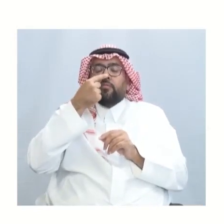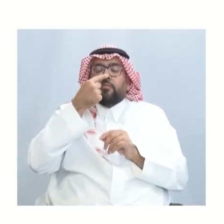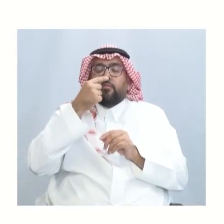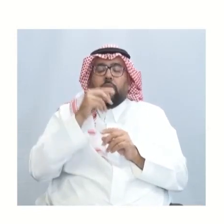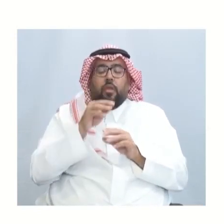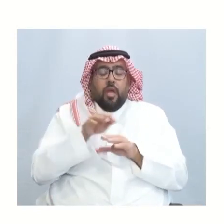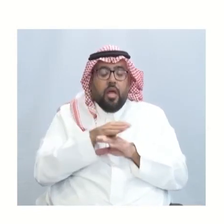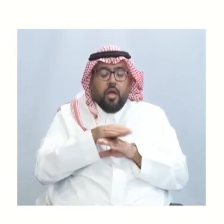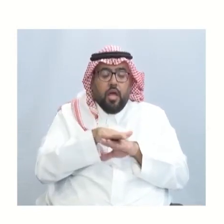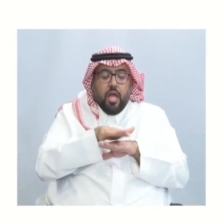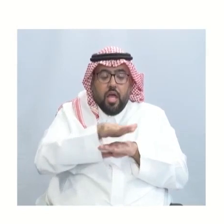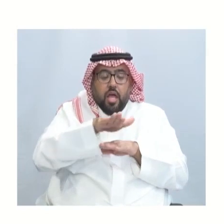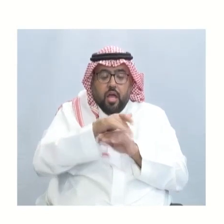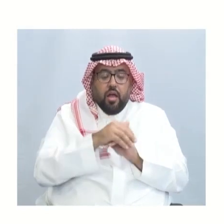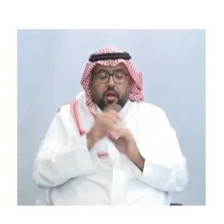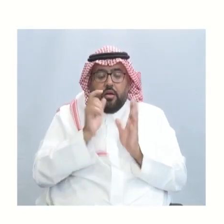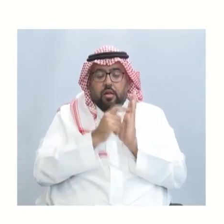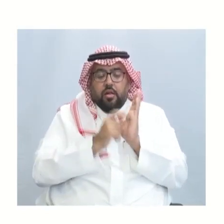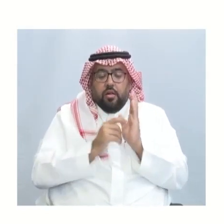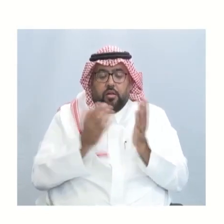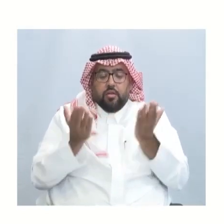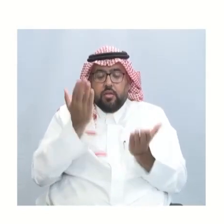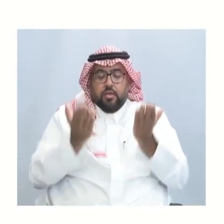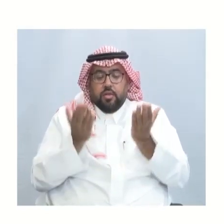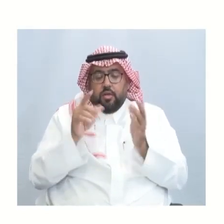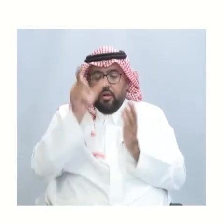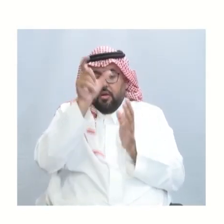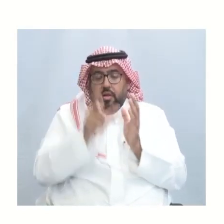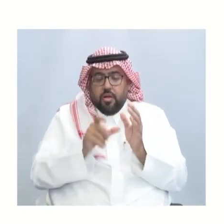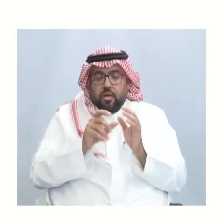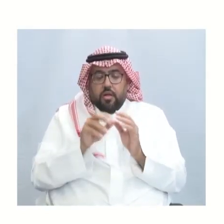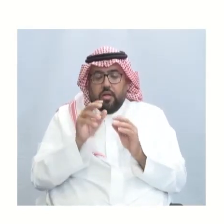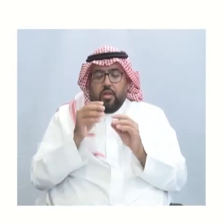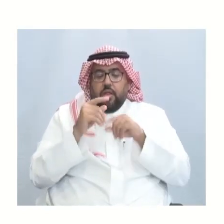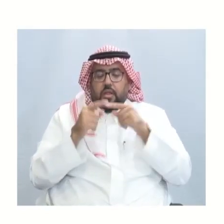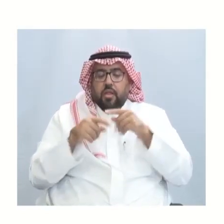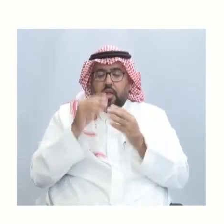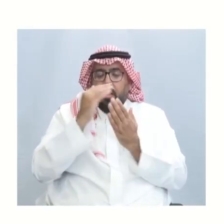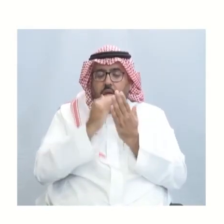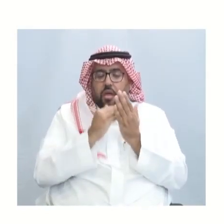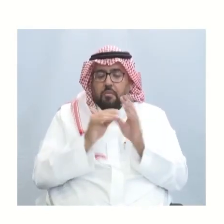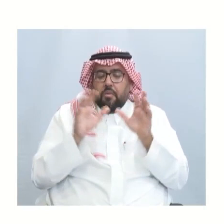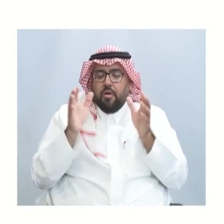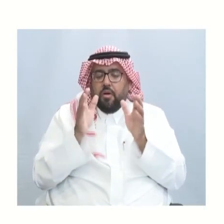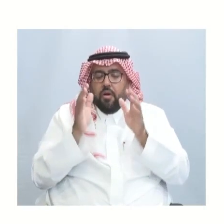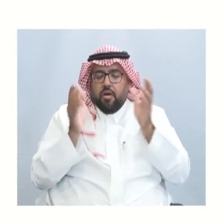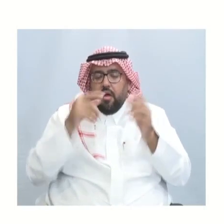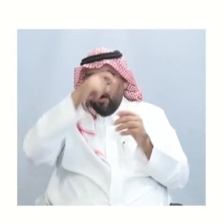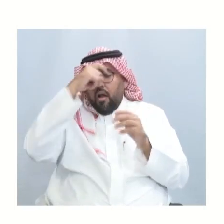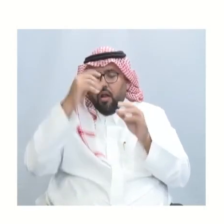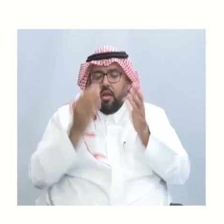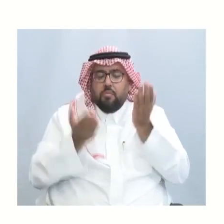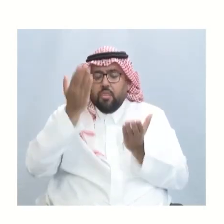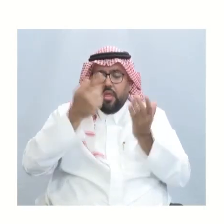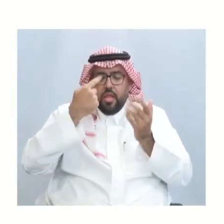الزواحف من نقاط التشابه بينهما تتبع السحالي والافاعي رتبه الحشو فيات متغيره درجه الحراره